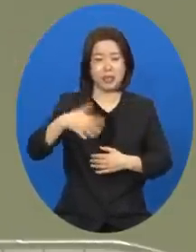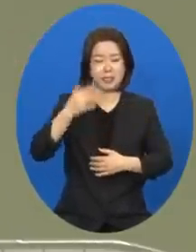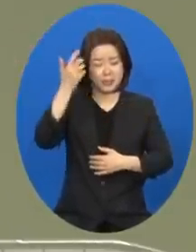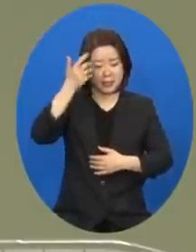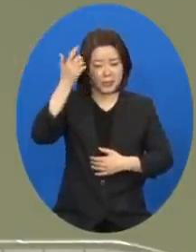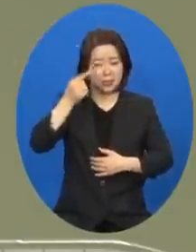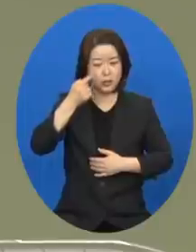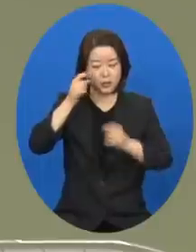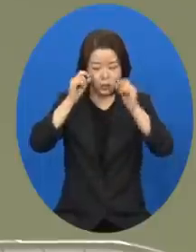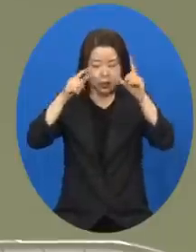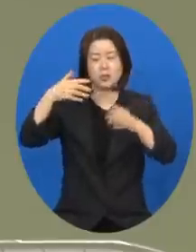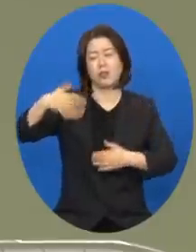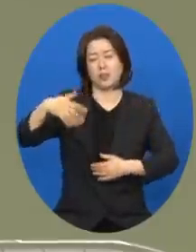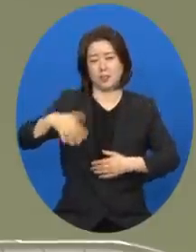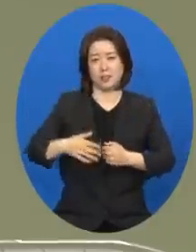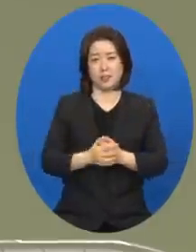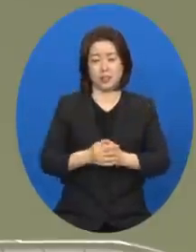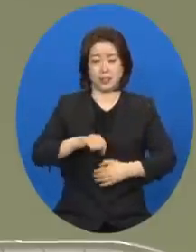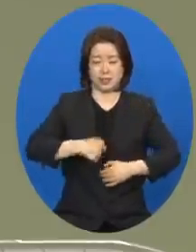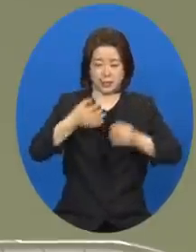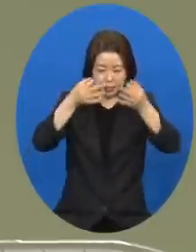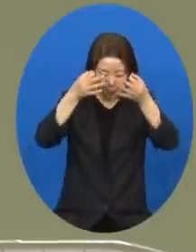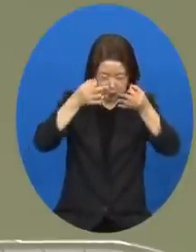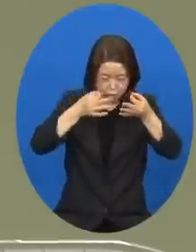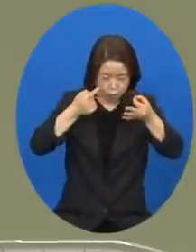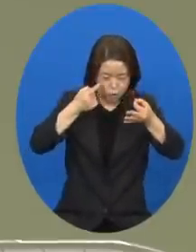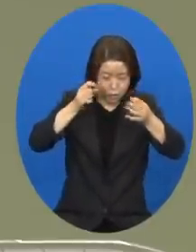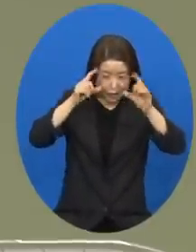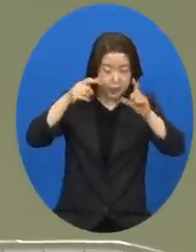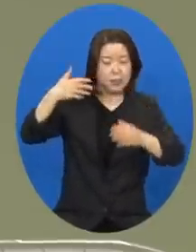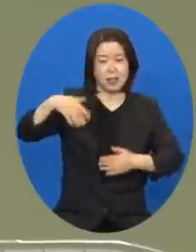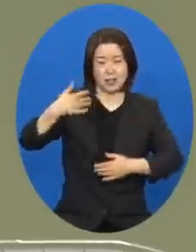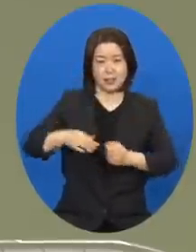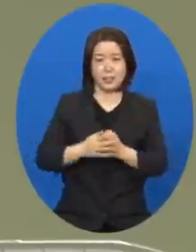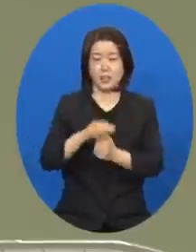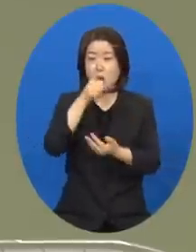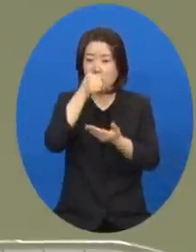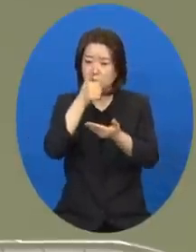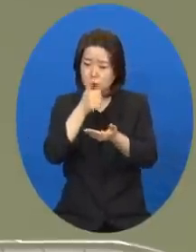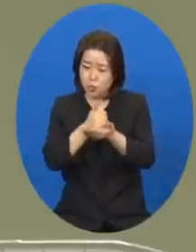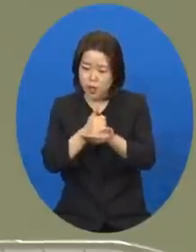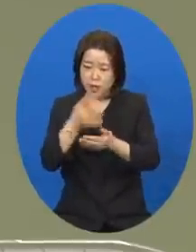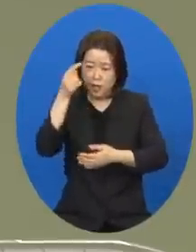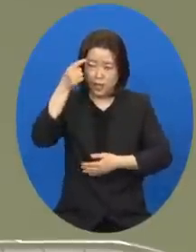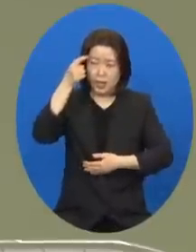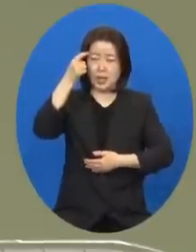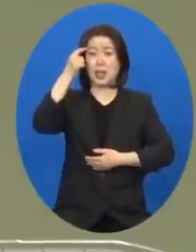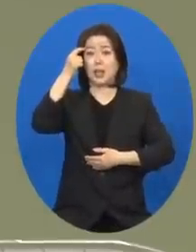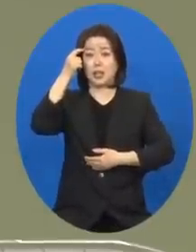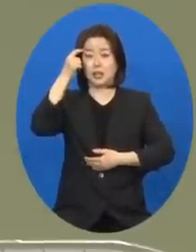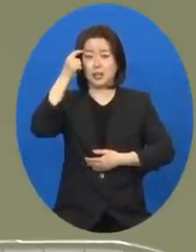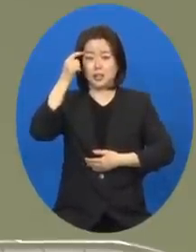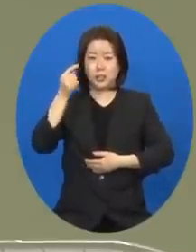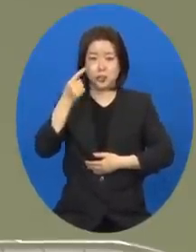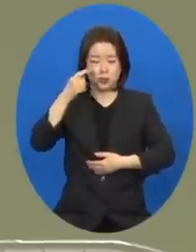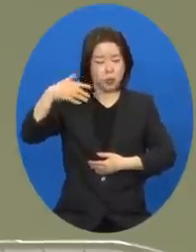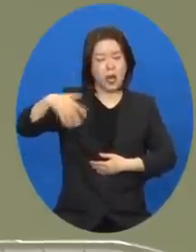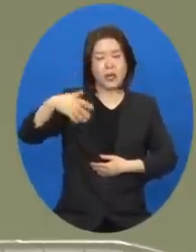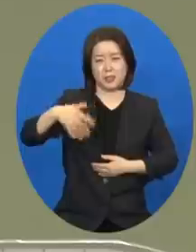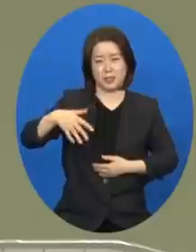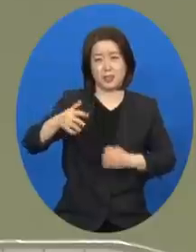않아서 그렇습니다. 자기를 보는 눈도 안 뜨였고 그리고 죄를 깨닫는 것도 안 되니까 그런